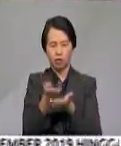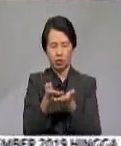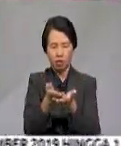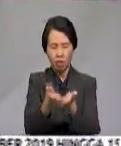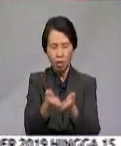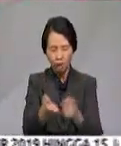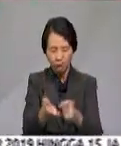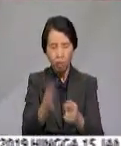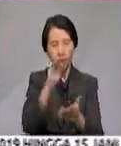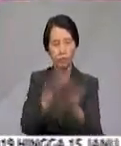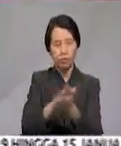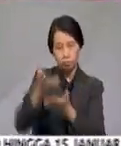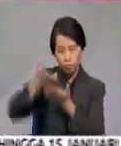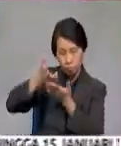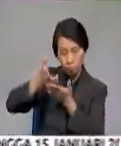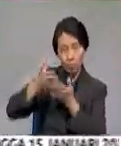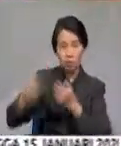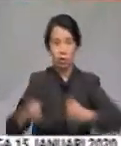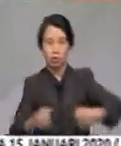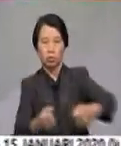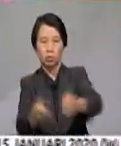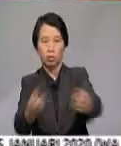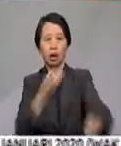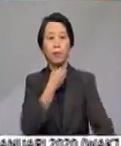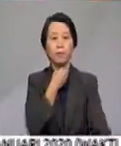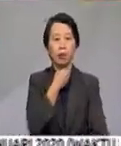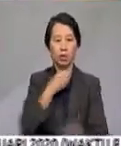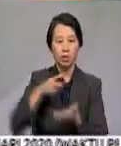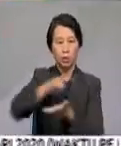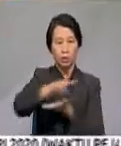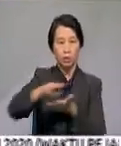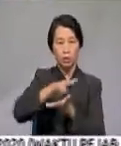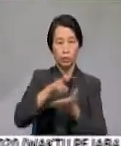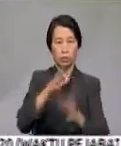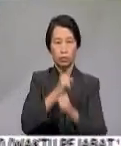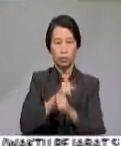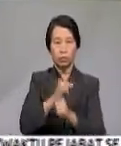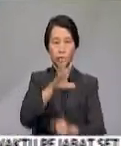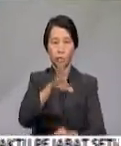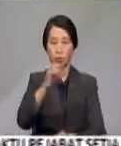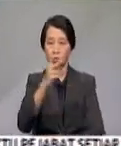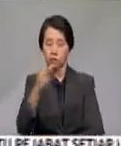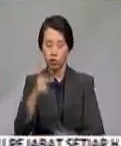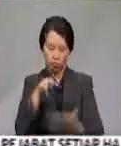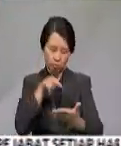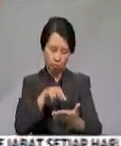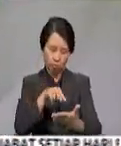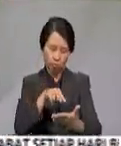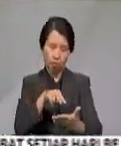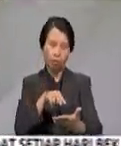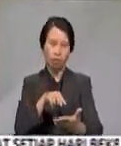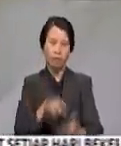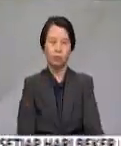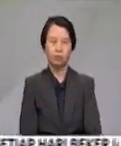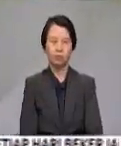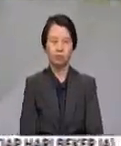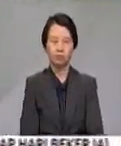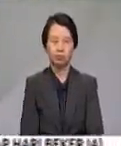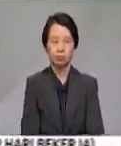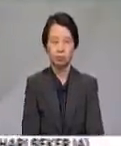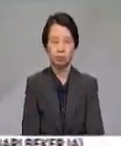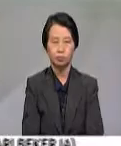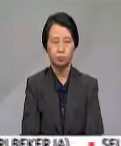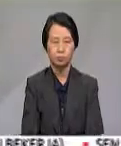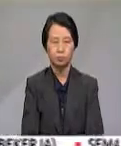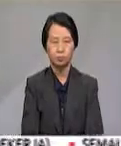tersebut dipercayai dirakam di Sungai Perak. Video itu mendapat lebih 50,000 tontonan di laman sosial.